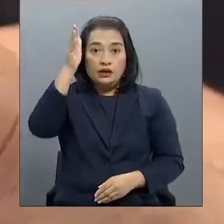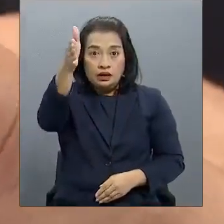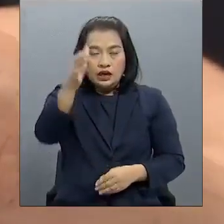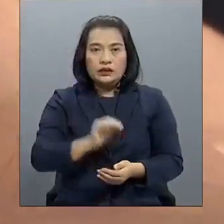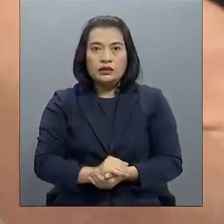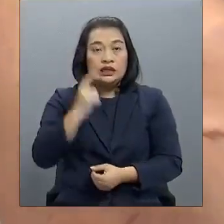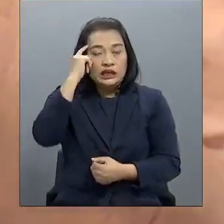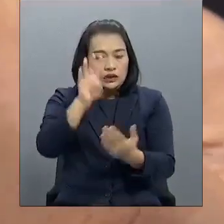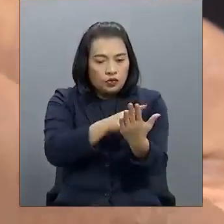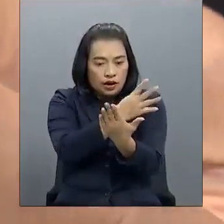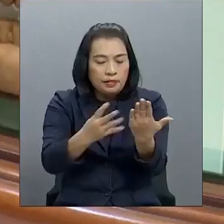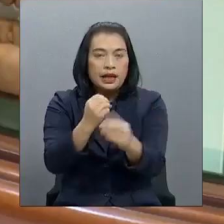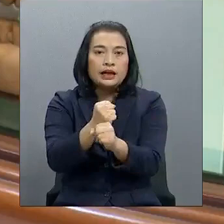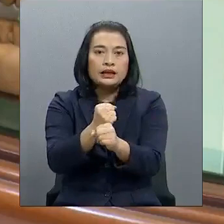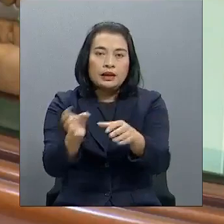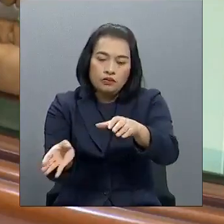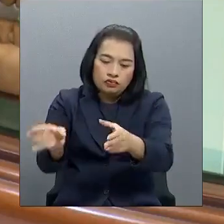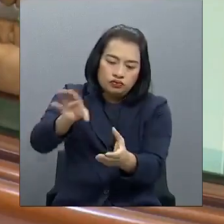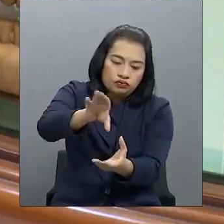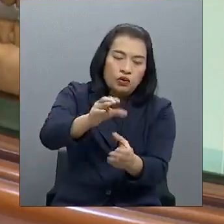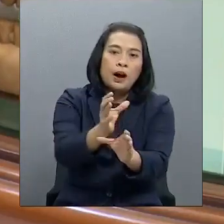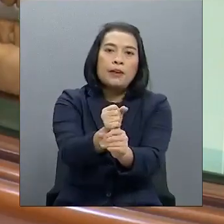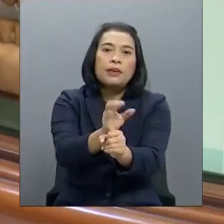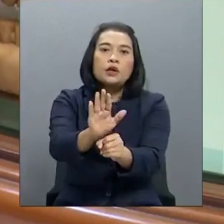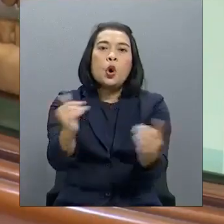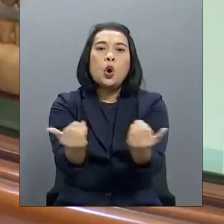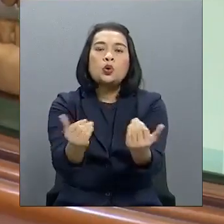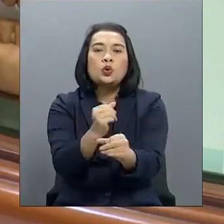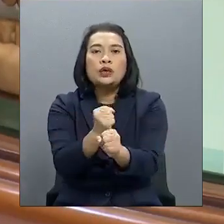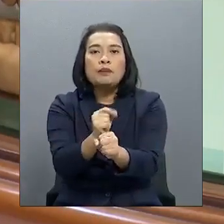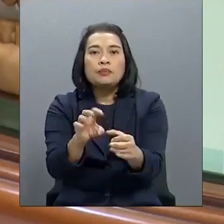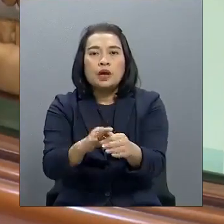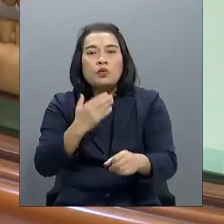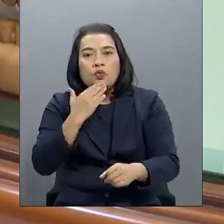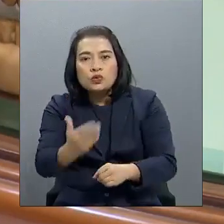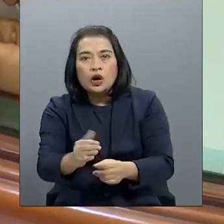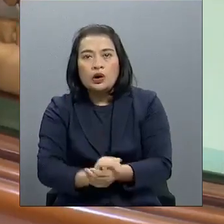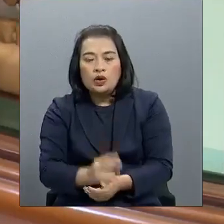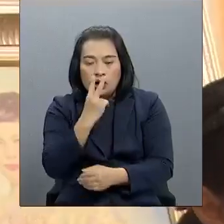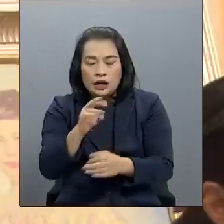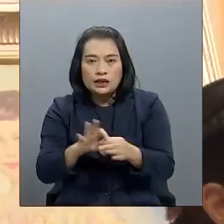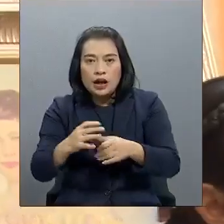แผนหล่องานปั้นของลูกสาวไว้เป็นผลงานแบบถาวรยืนยันความเป็นทายาท